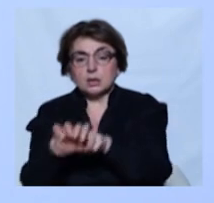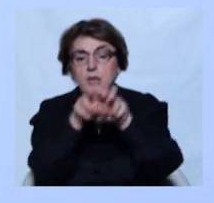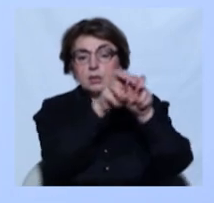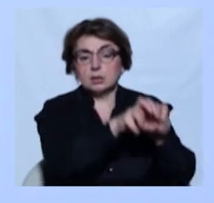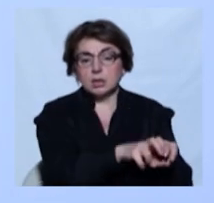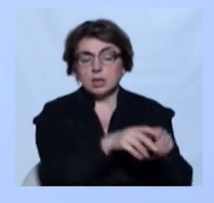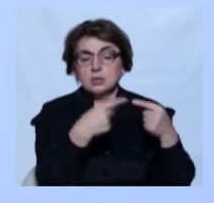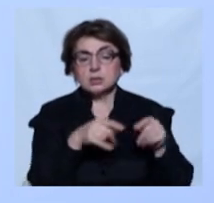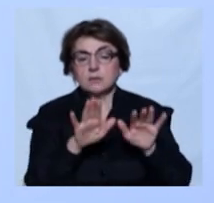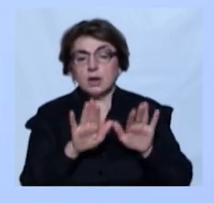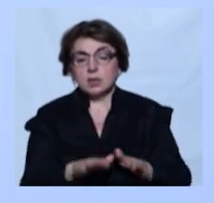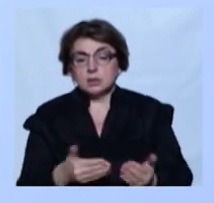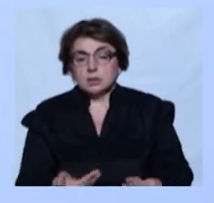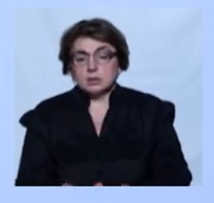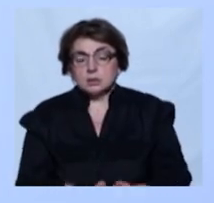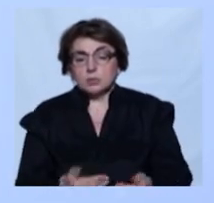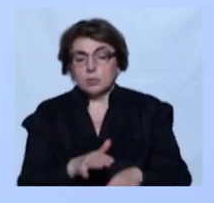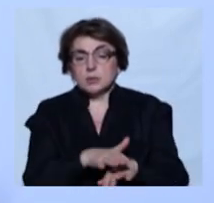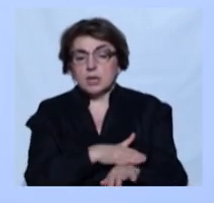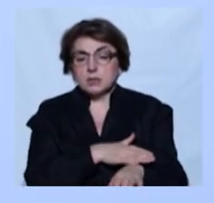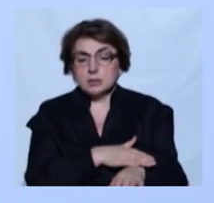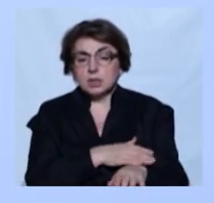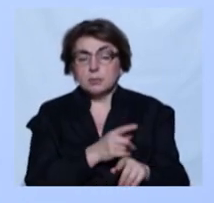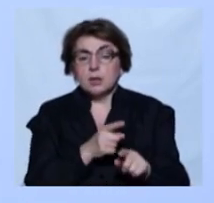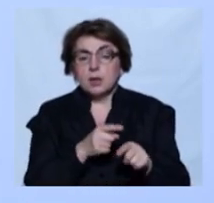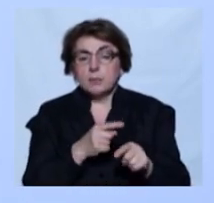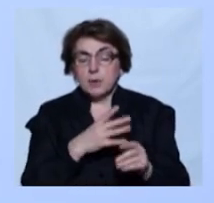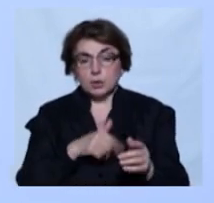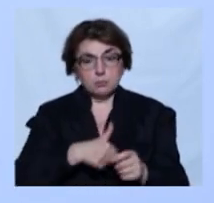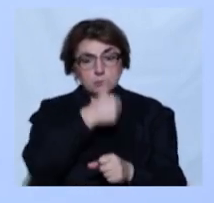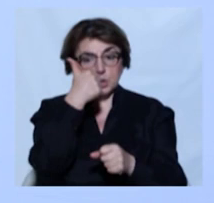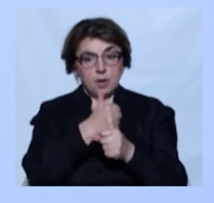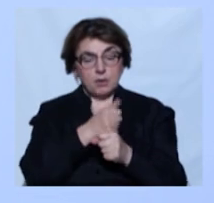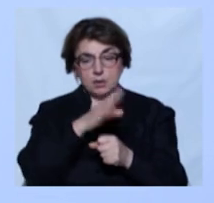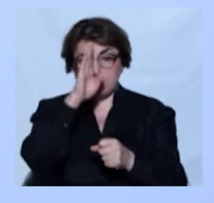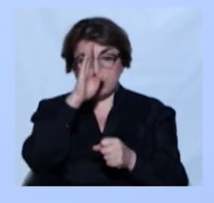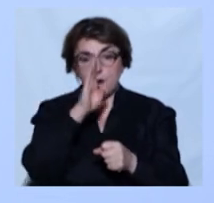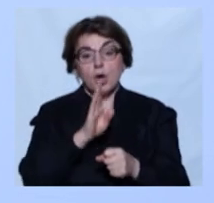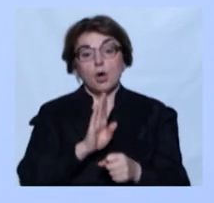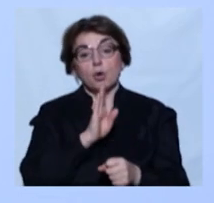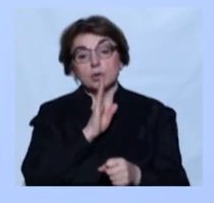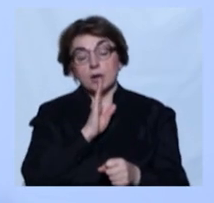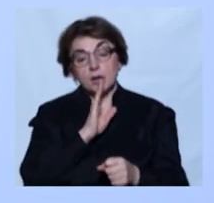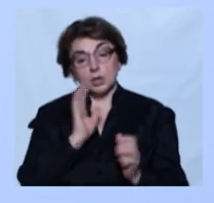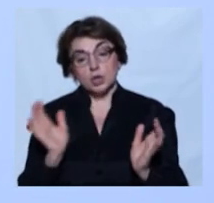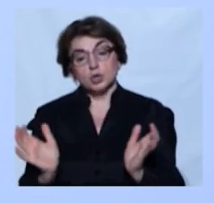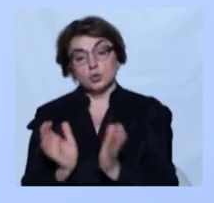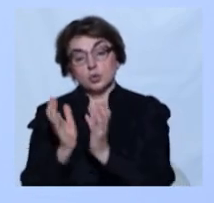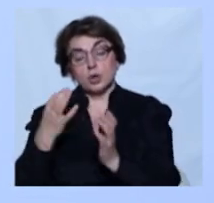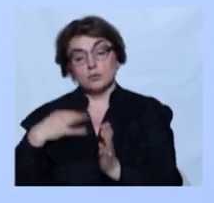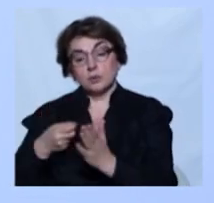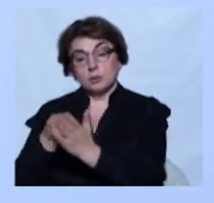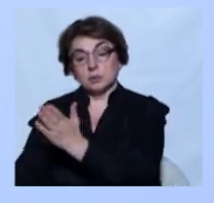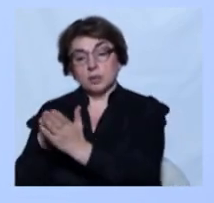სხვა ადგილზე იწყებენ ცხოვრებას. ძირითადად წინამძღოლი მამრია, ხოლო მდედრი ზრუნავს შვილების